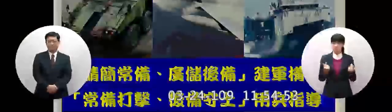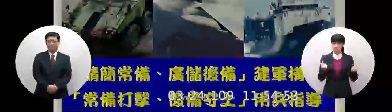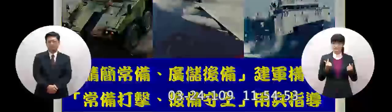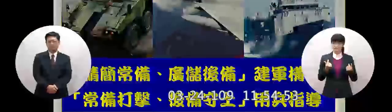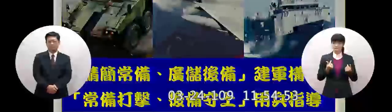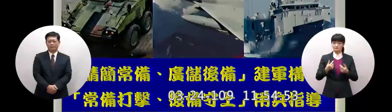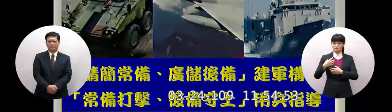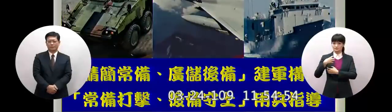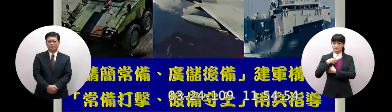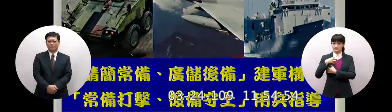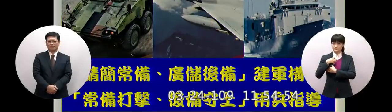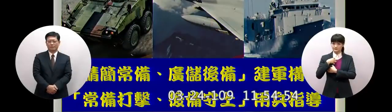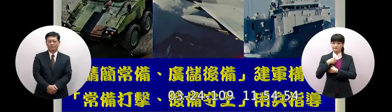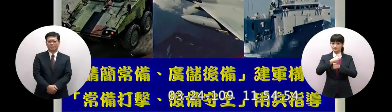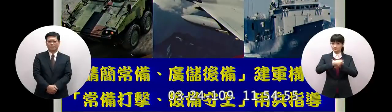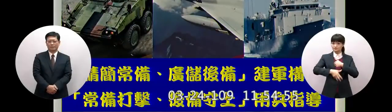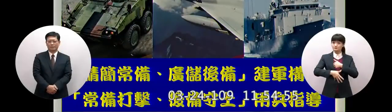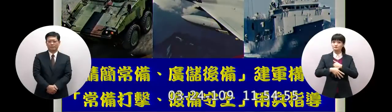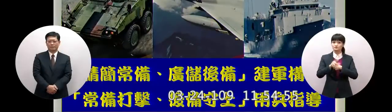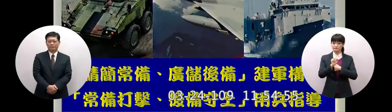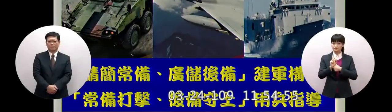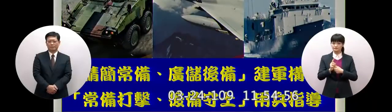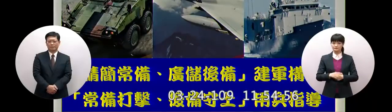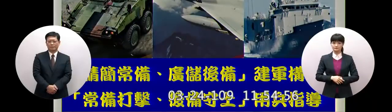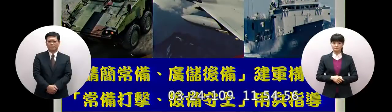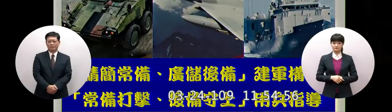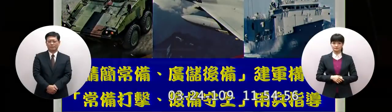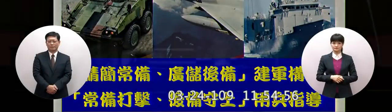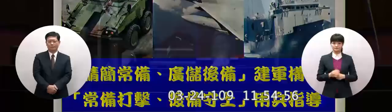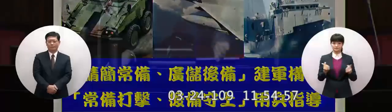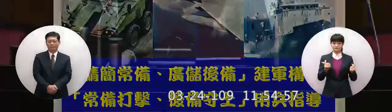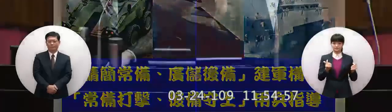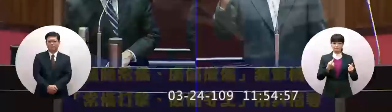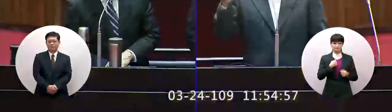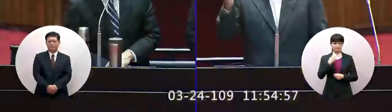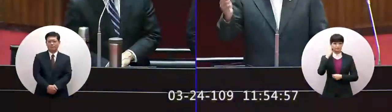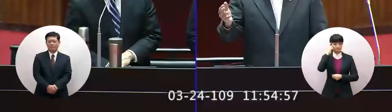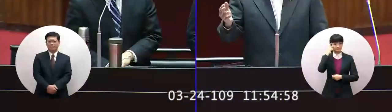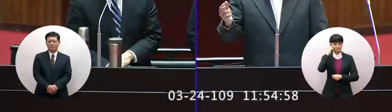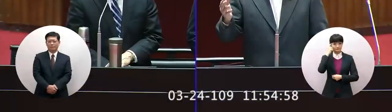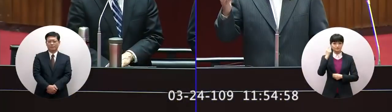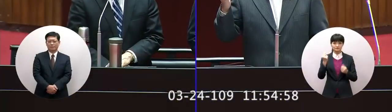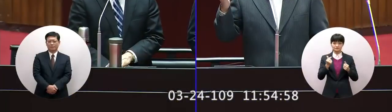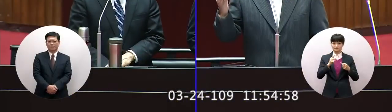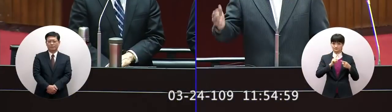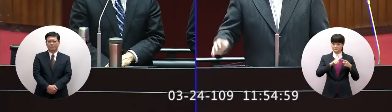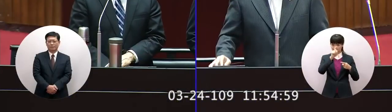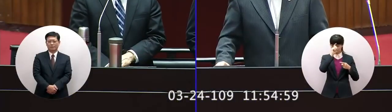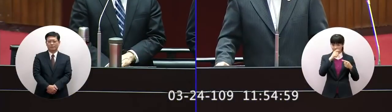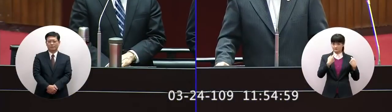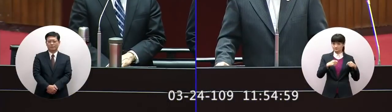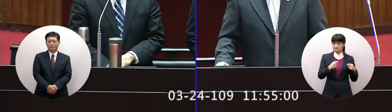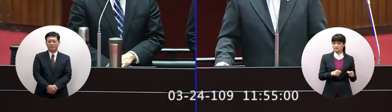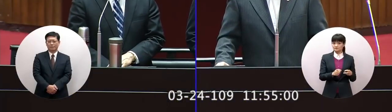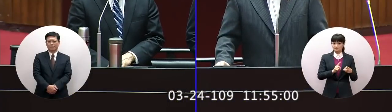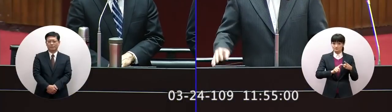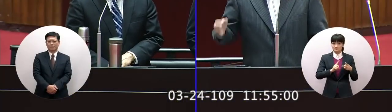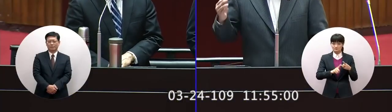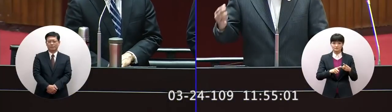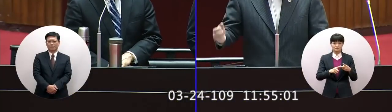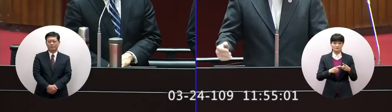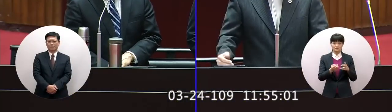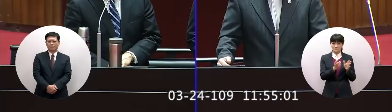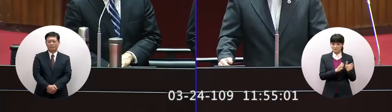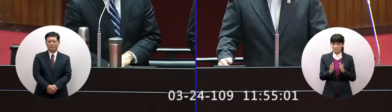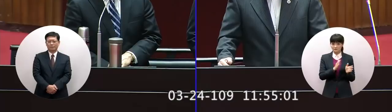建军构想是什么？各位看一下，我们建军构想是精简常备，广除后备。我